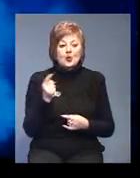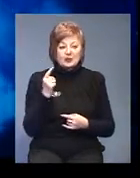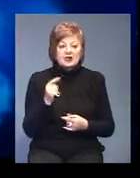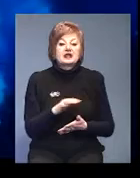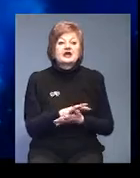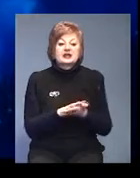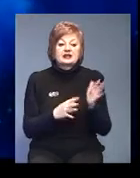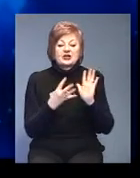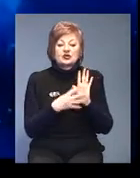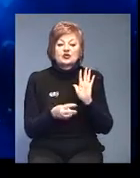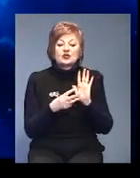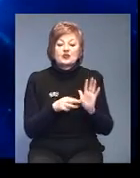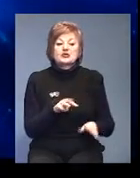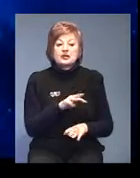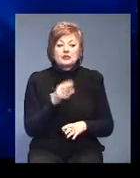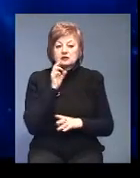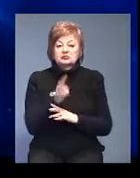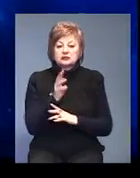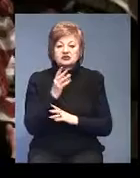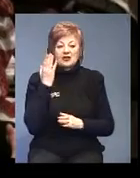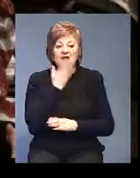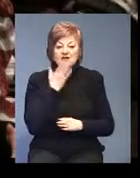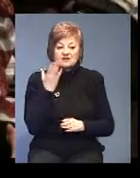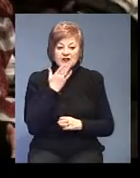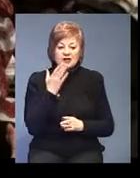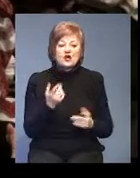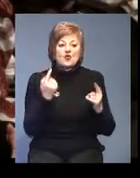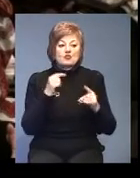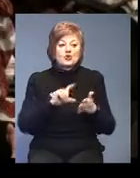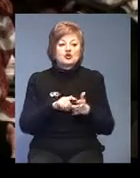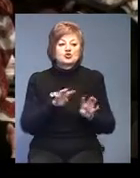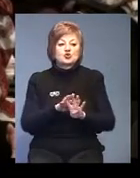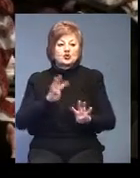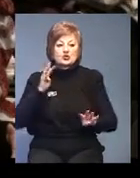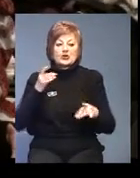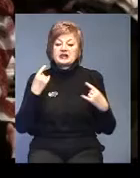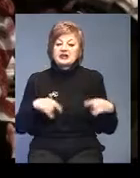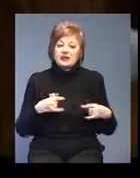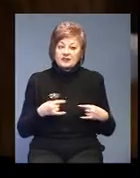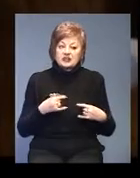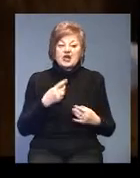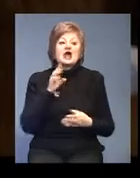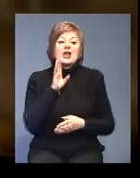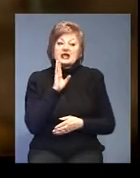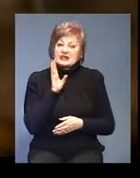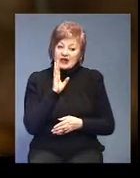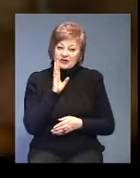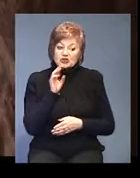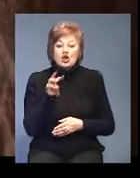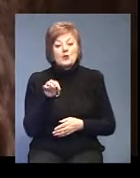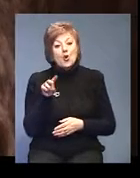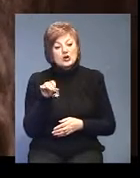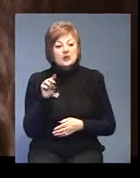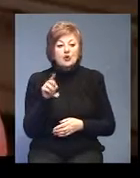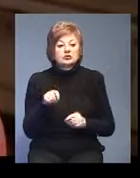Далі 98 хвилин перегляду британської кінострічки у великій студії будівлі телебачення. За сюжетом дівчинка на ім'я Молі Мун